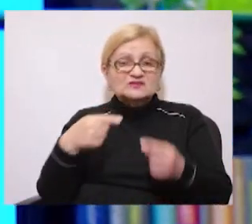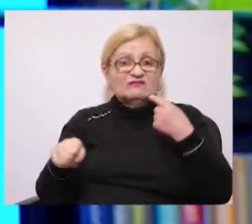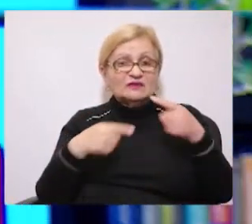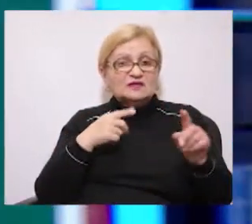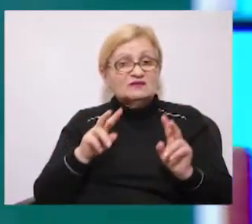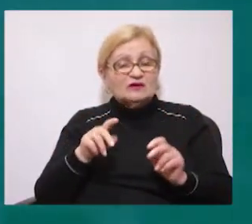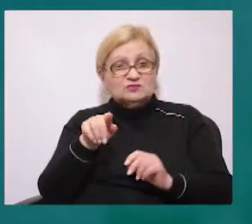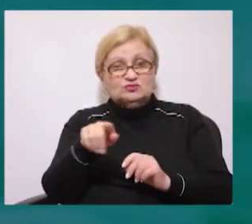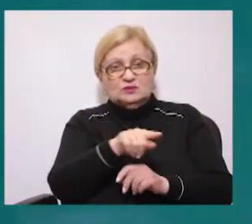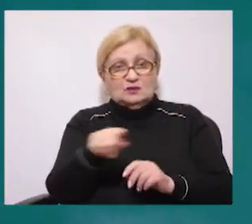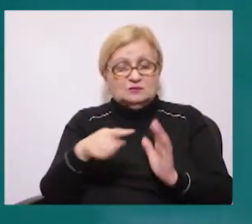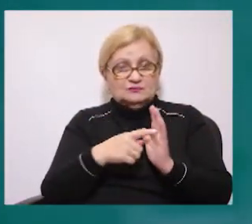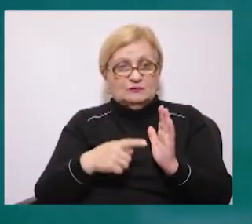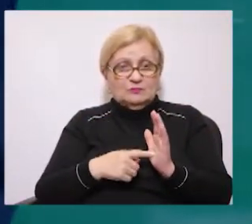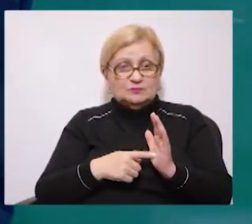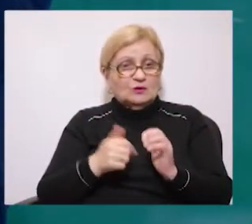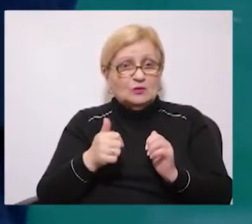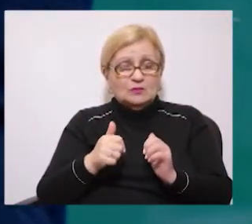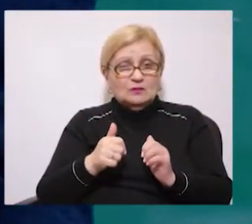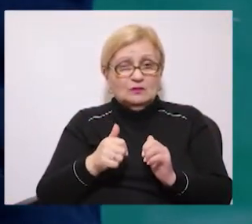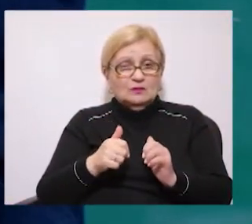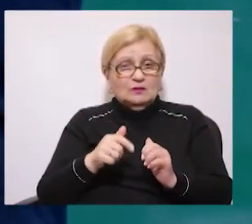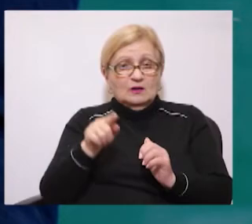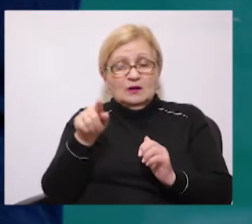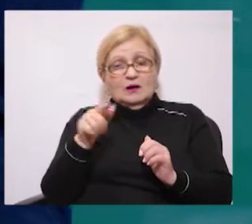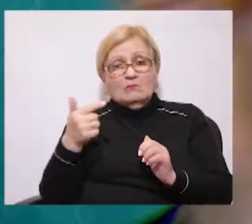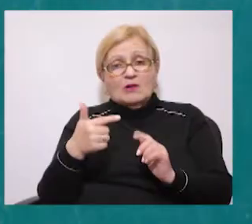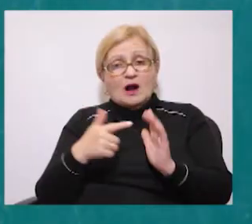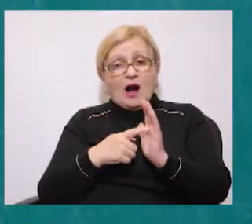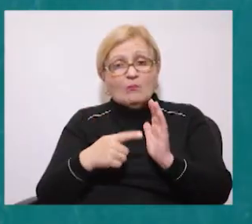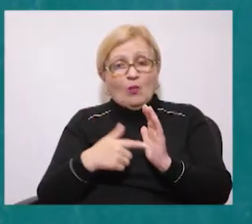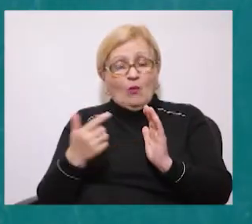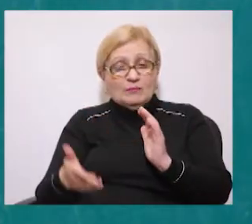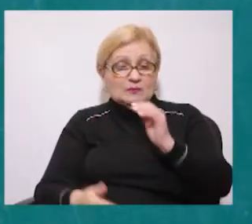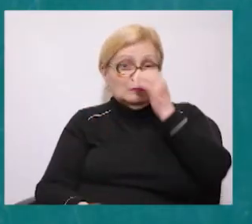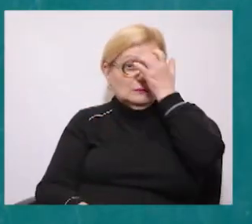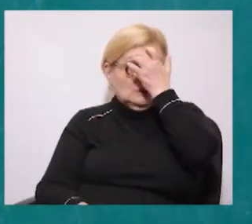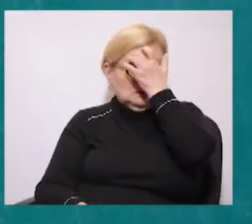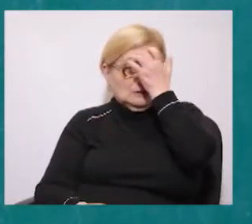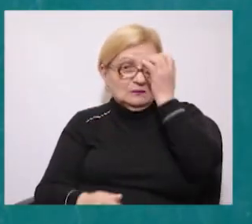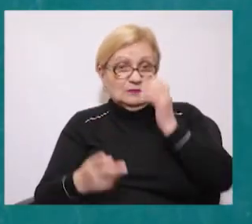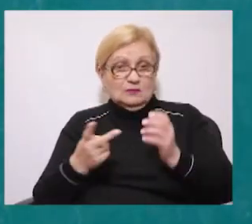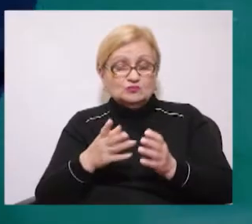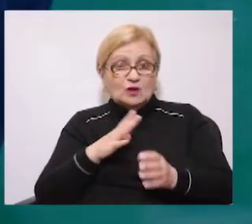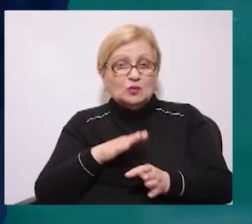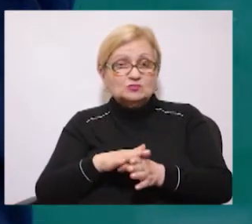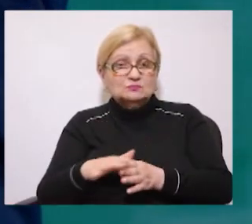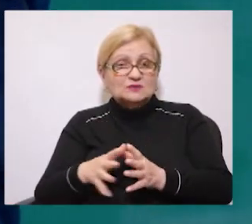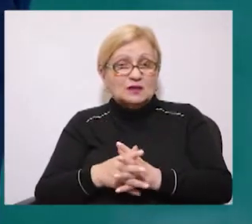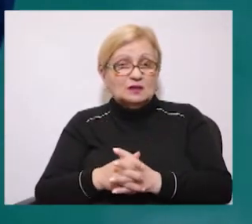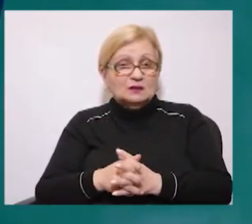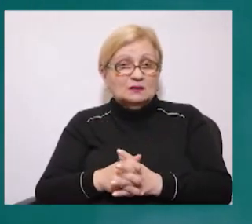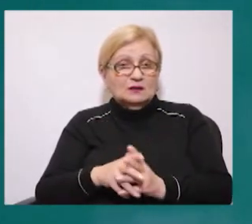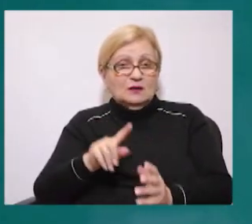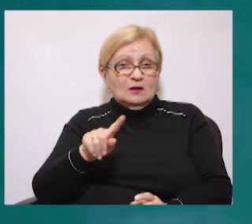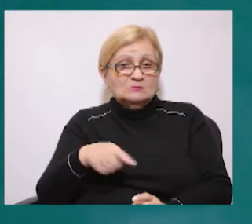გაყოფაა. როგორ ხდება ეს გამყოფი? გავიხსენოთ. უნდა იყოს აუცილებლად მთელი. მაშ